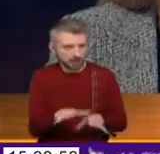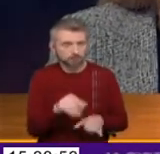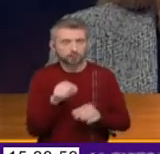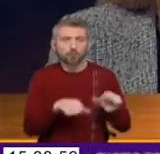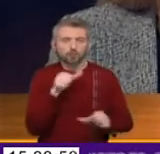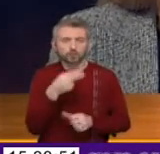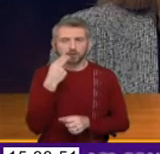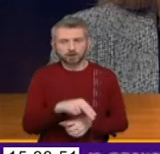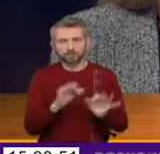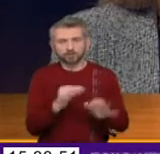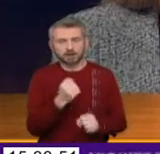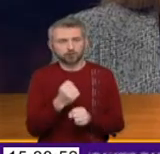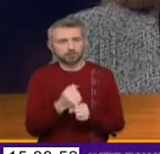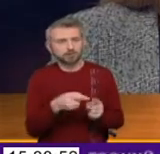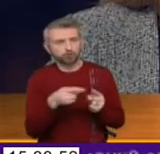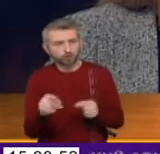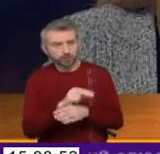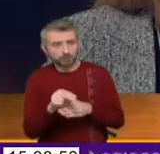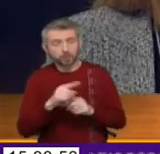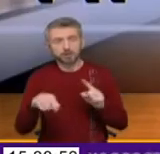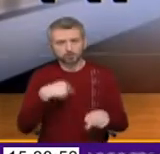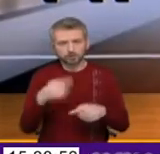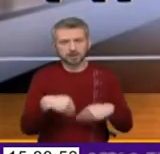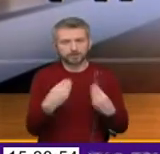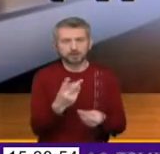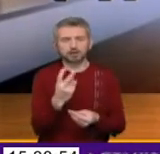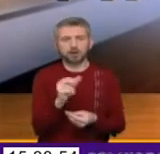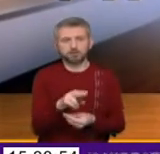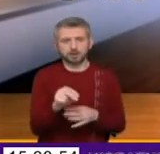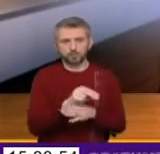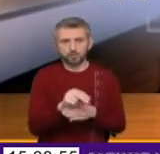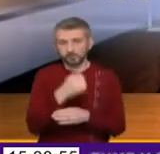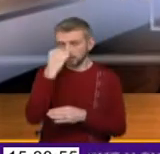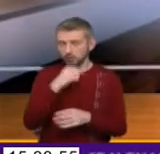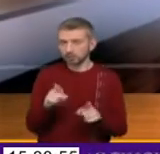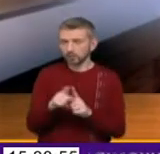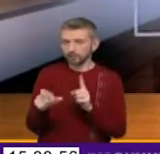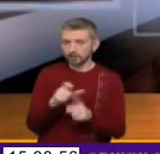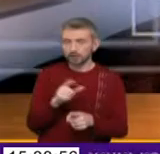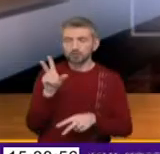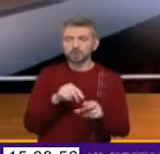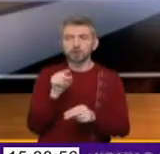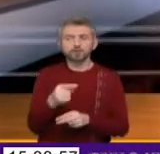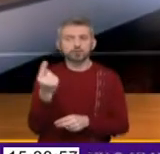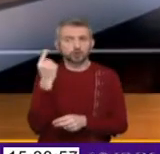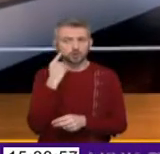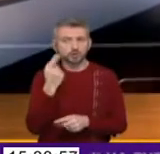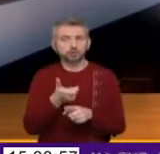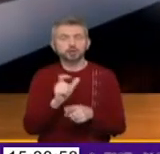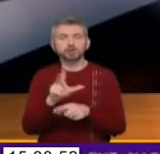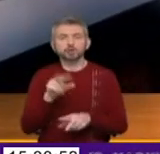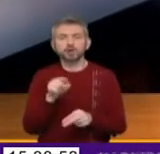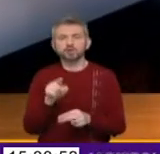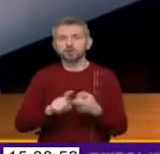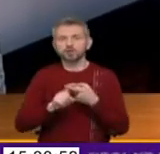цьому році краще, звичайно, зробити поточне, а вже на наступний давати капітальне. Так, дуже дякую за такий коментар. Я сподіваюся, що ви почули, і дуже сподіваюся, що ви